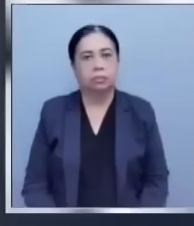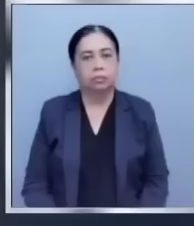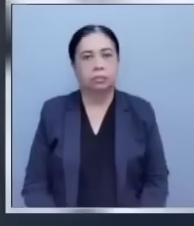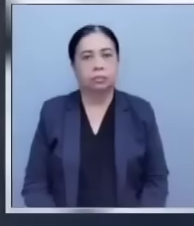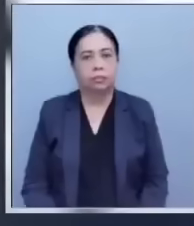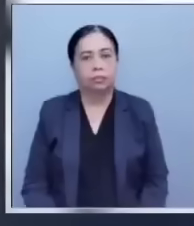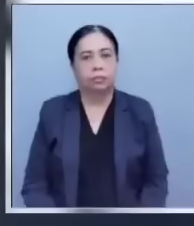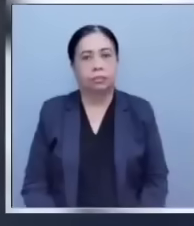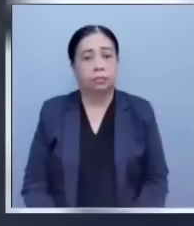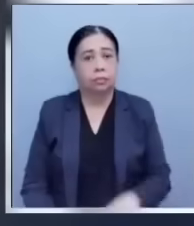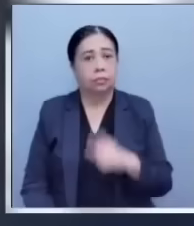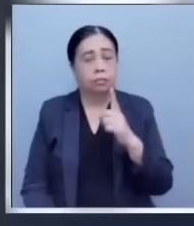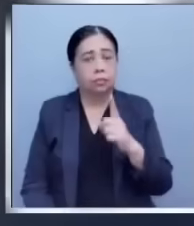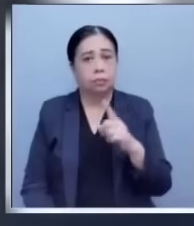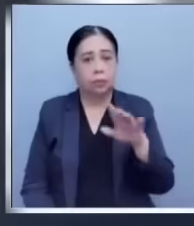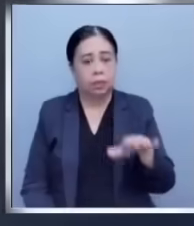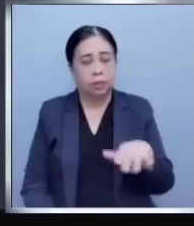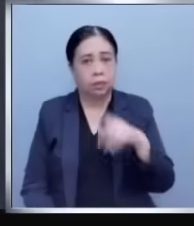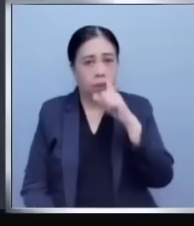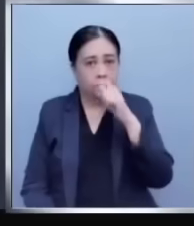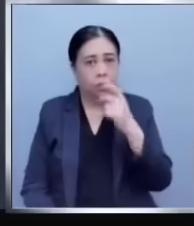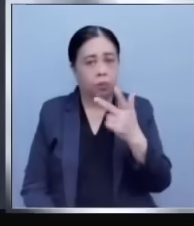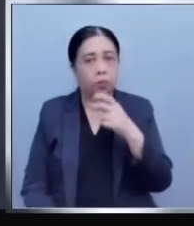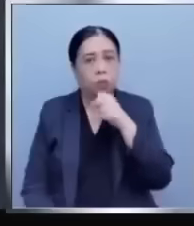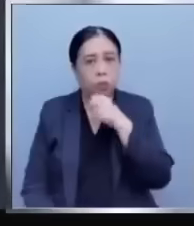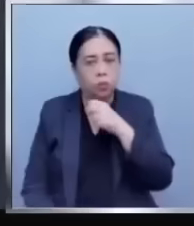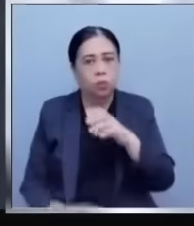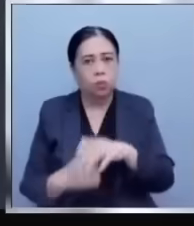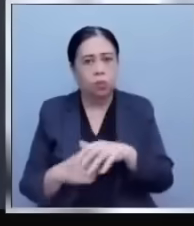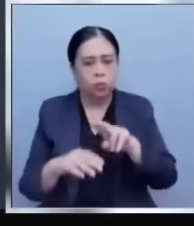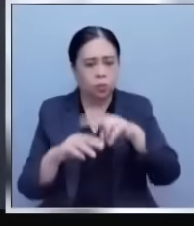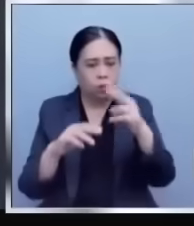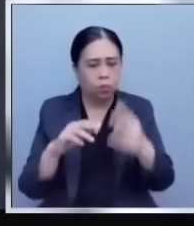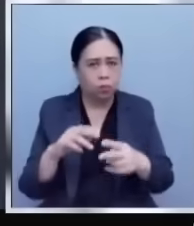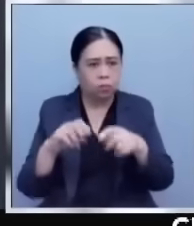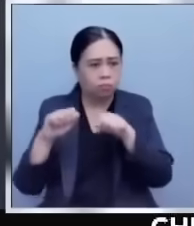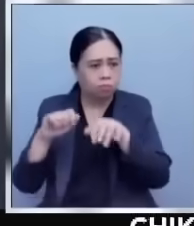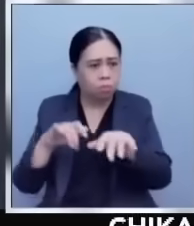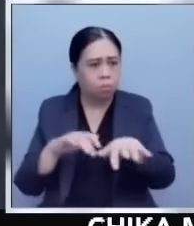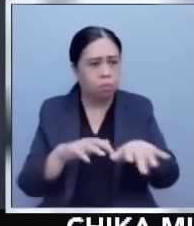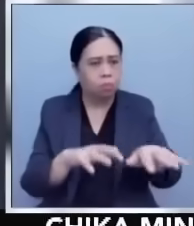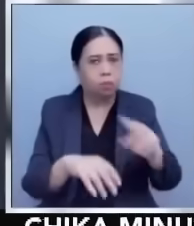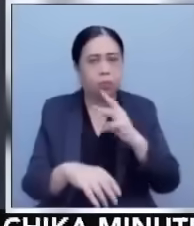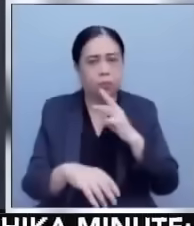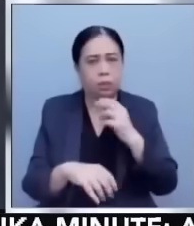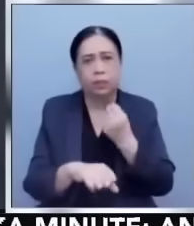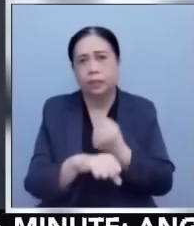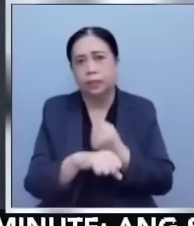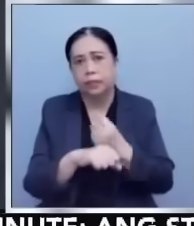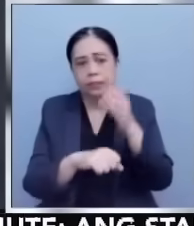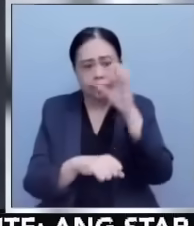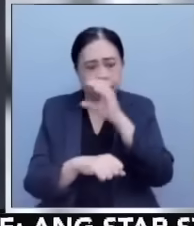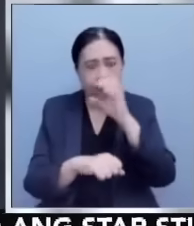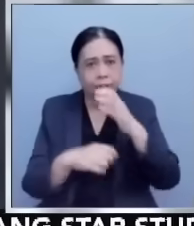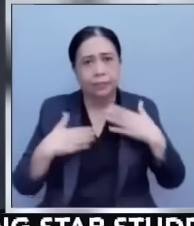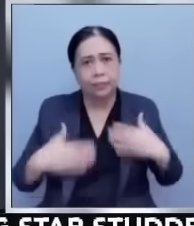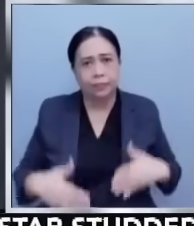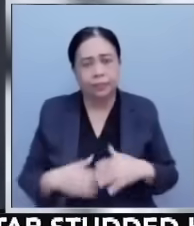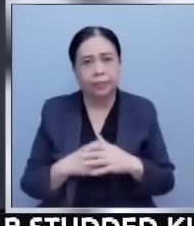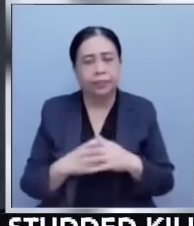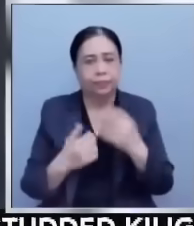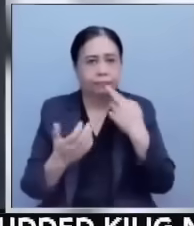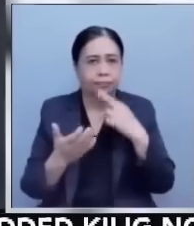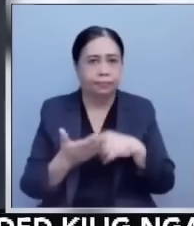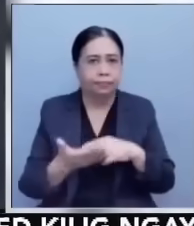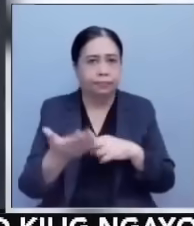Isang batang 3 taong gulang ang nahulog sa Imbornal at tinangay ng tubig. Pahirapan ang paghanap sa kanya. Nakatutok si